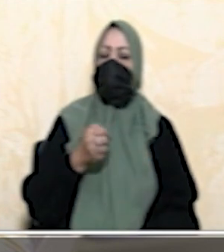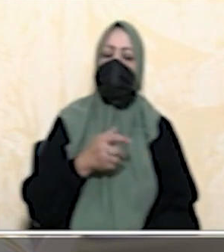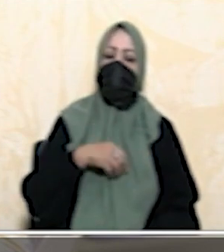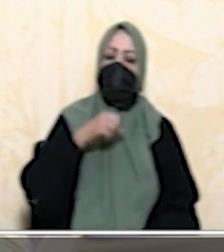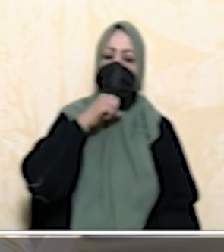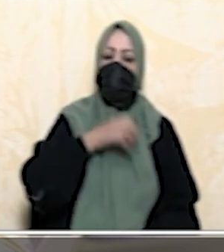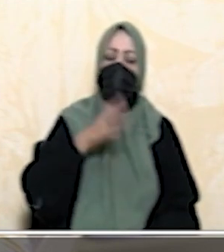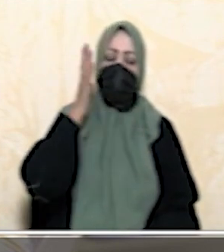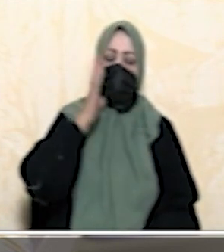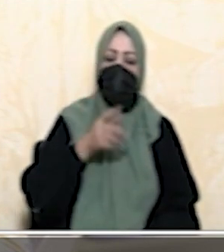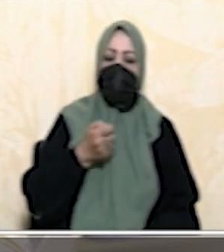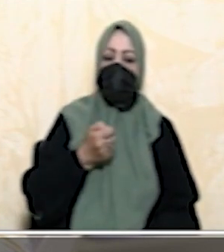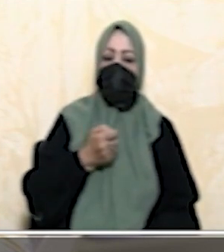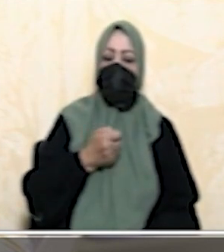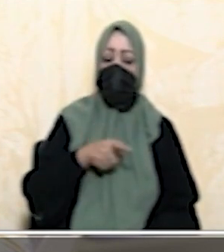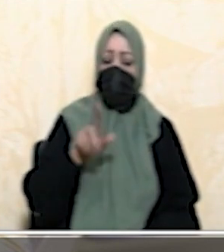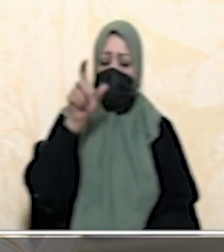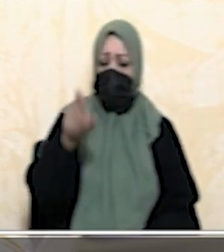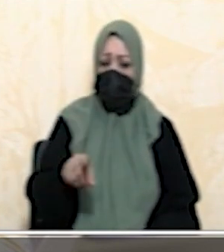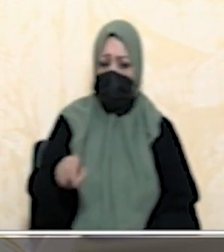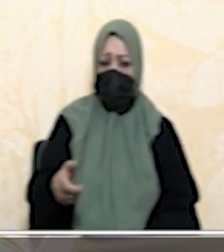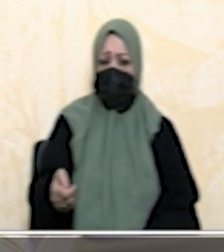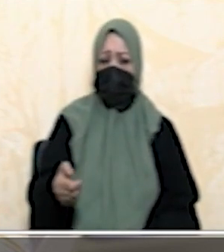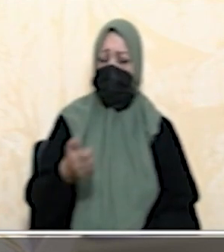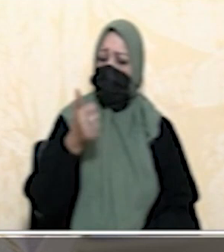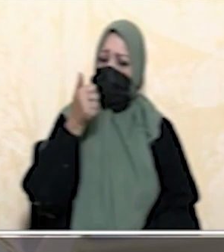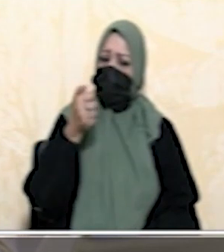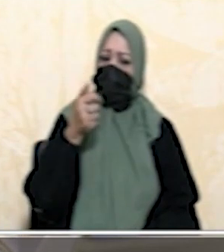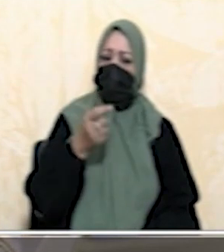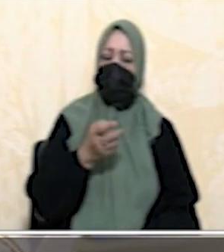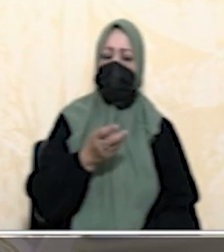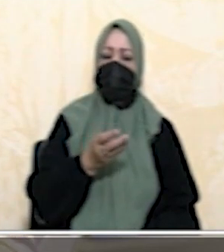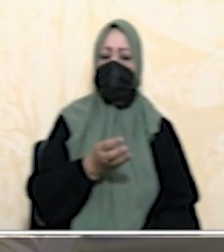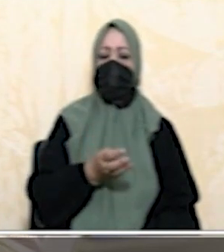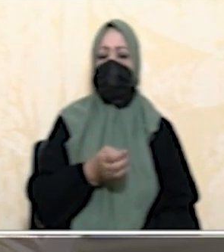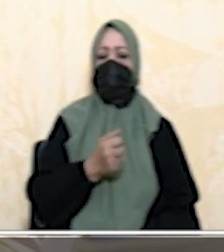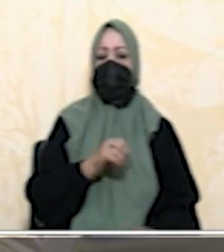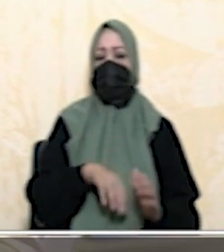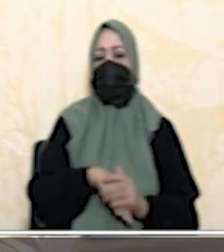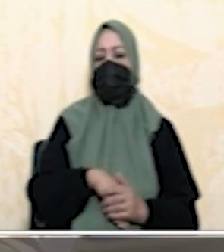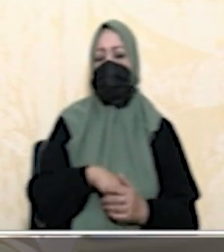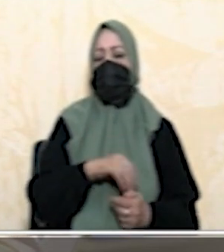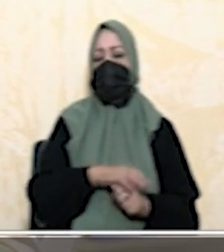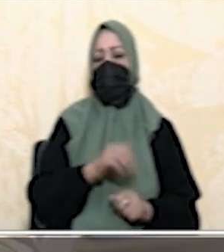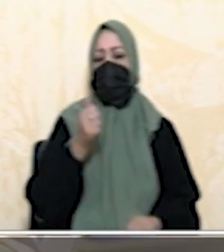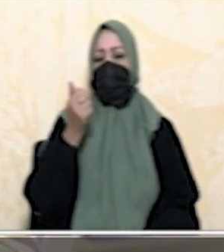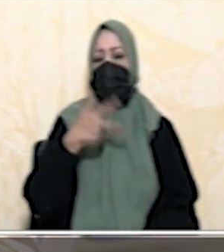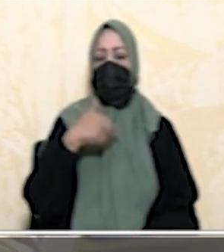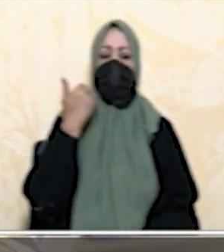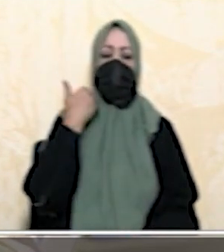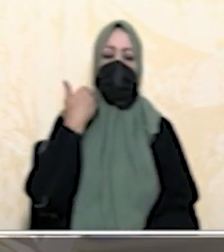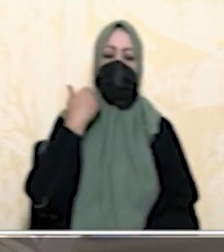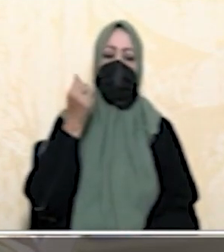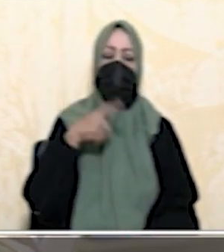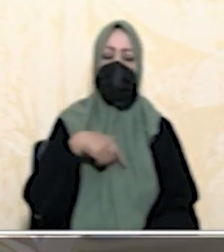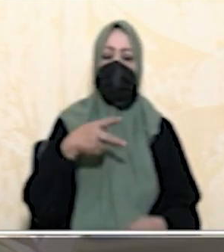بتحريك أصابعك وأناملك لها مع العد. فالتسبيح بالسبحة جائز، وإن سبحت باليمنى فهكذا كان